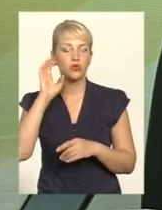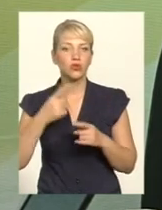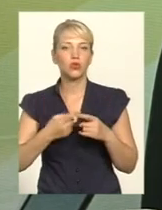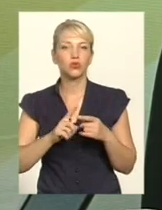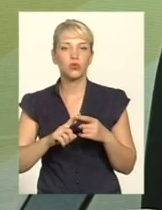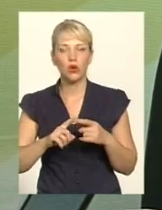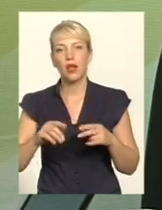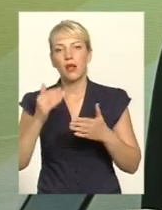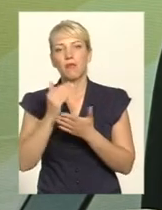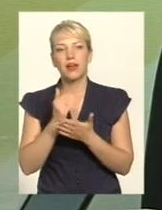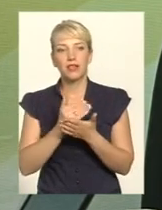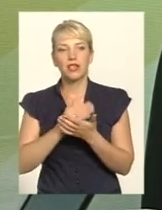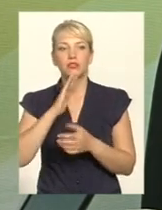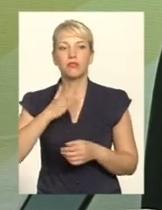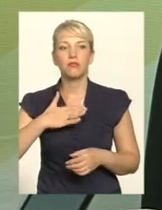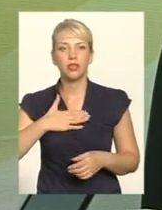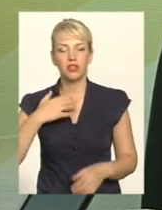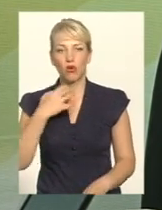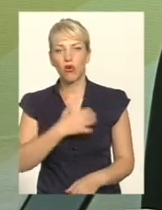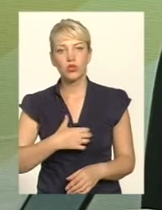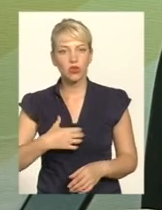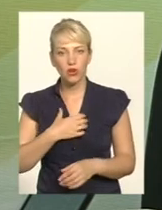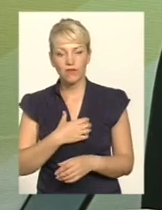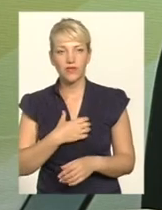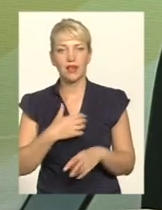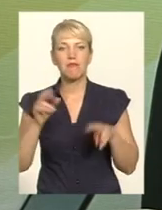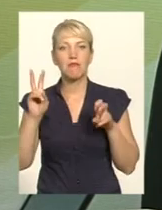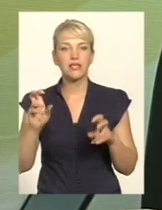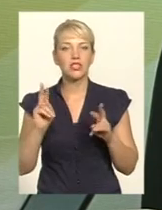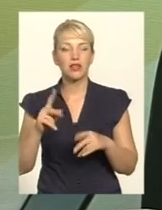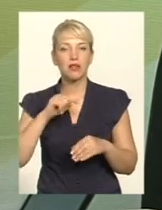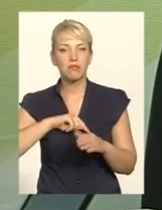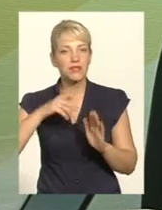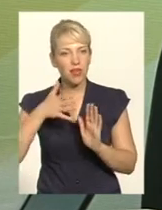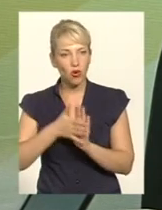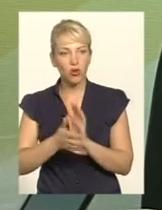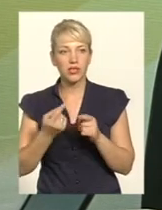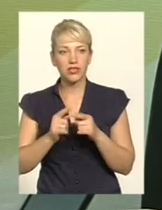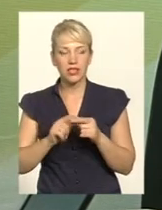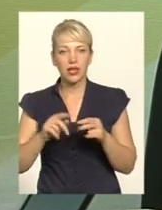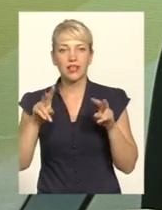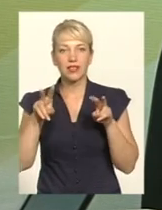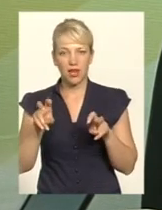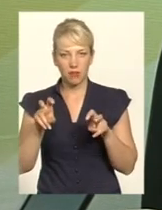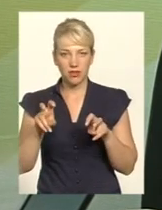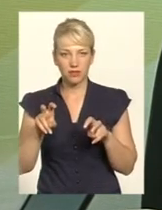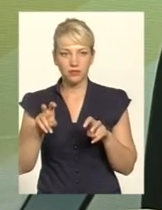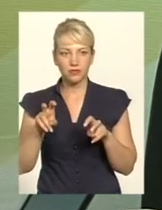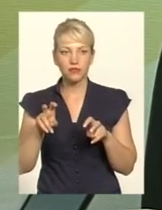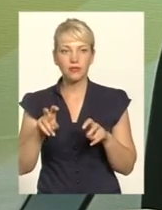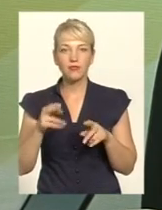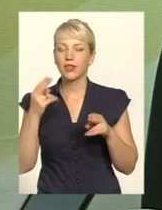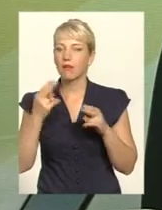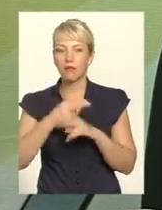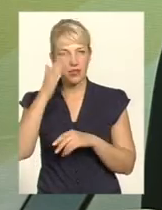передачу. Мій основний, наприклад, меседж як психолога даної теми – без